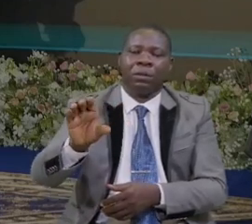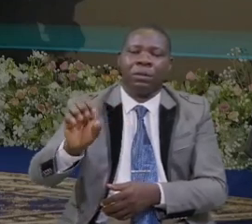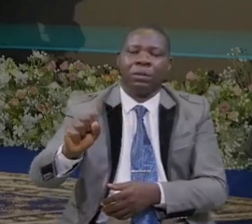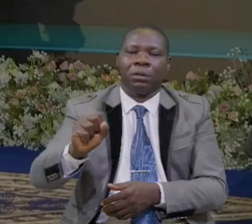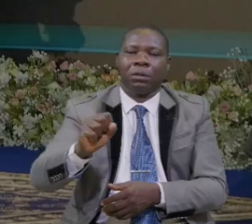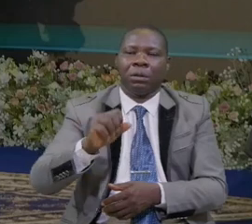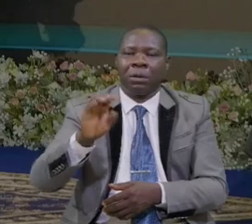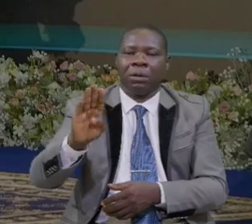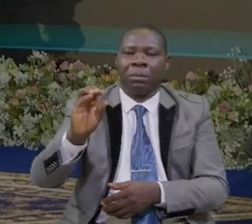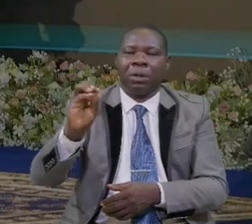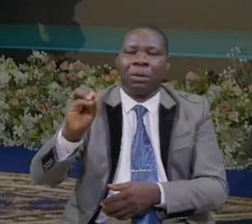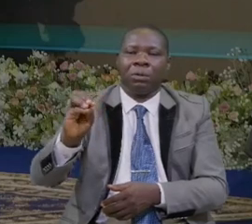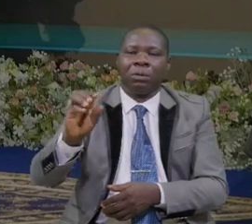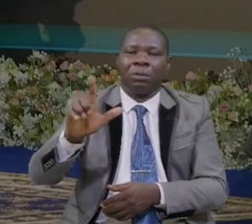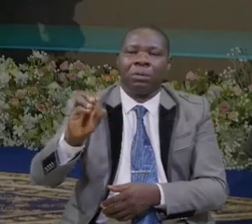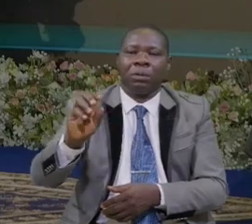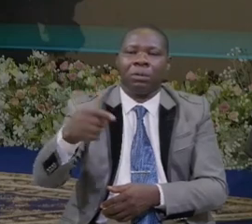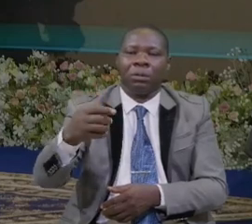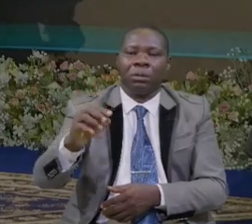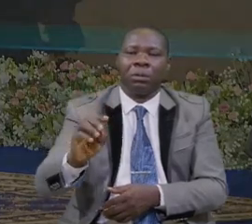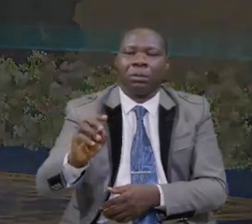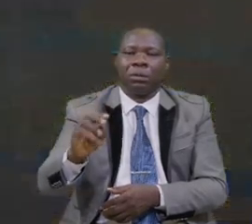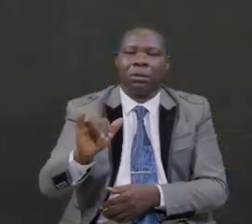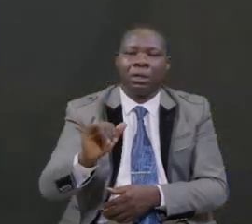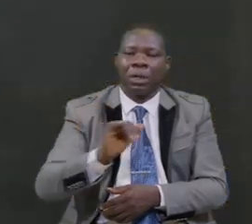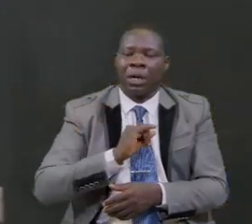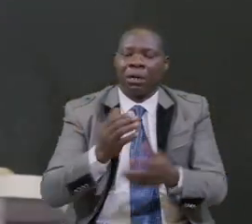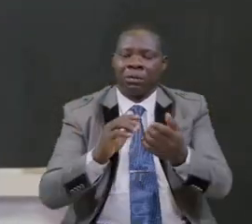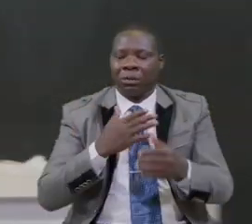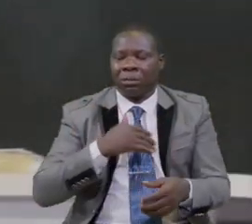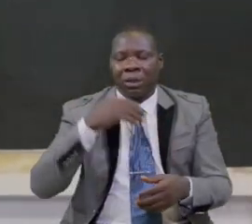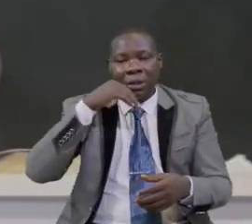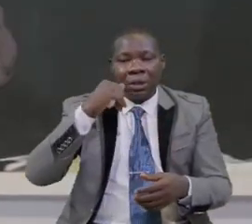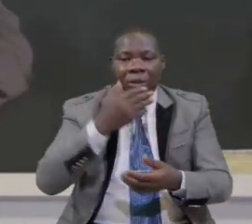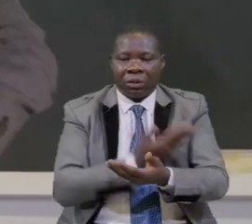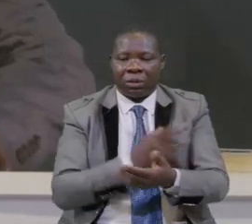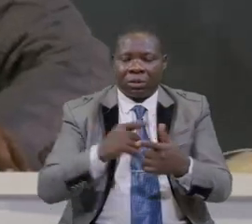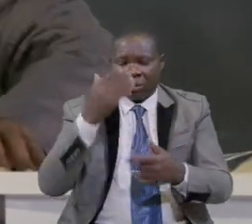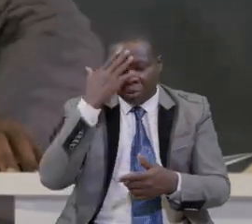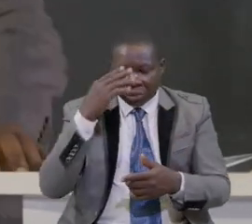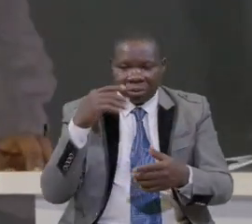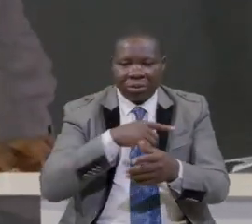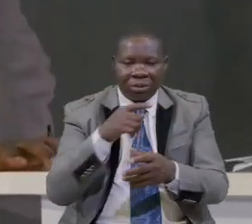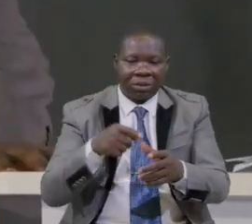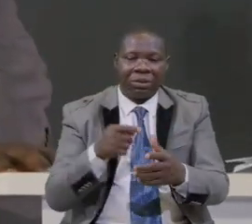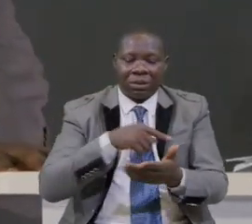Et je veux que ma vie, fille connaisse ceci, connaît la chimie, la biologie. Et tu amènes cet